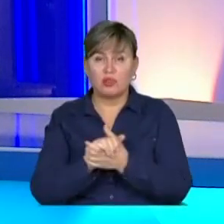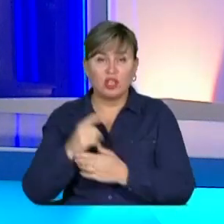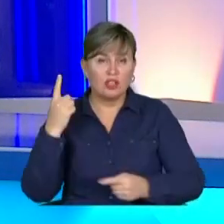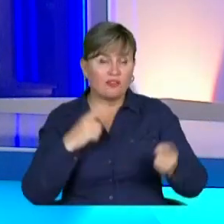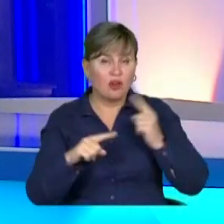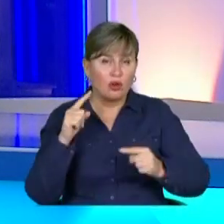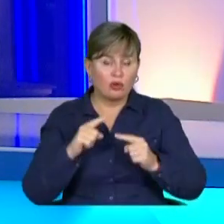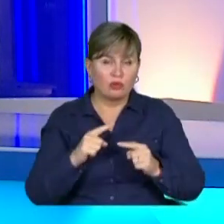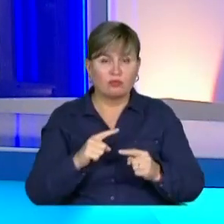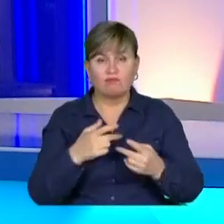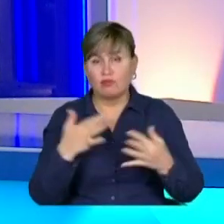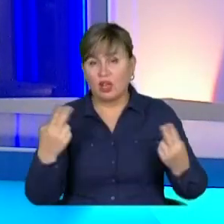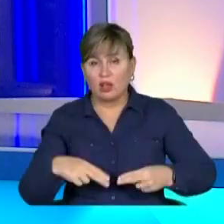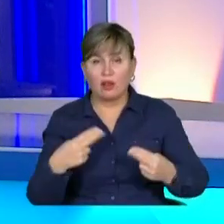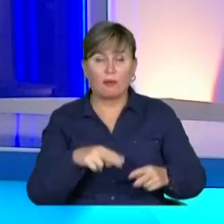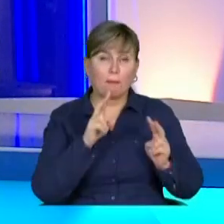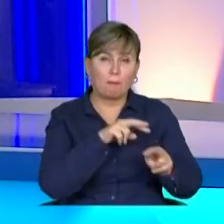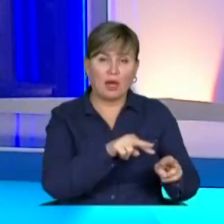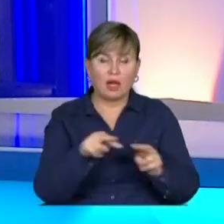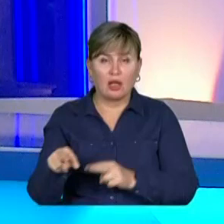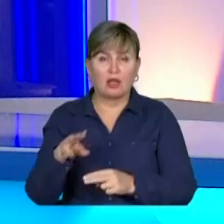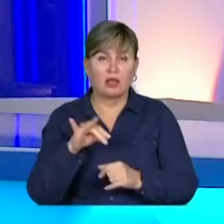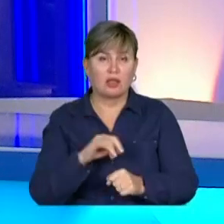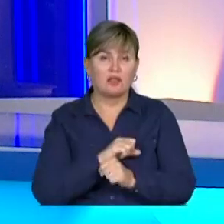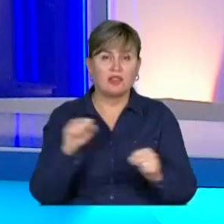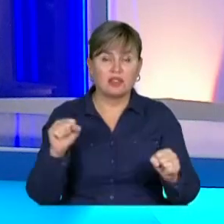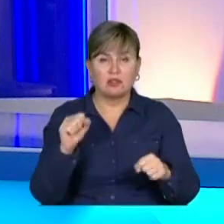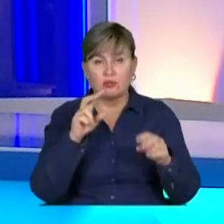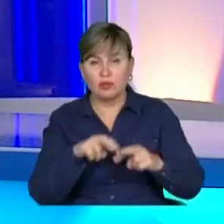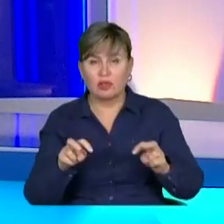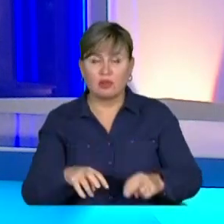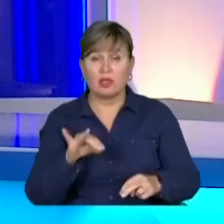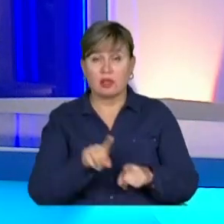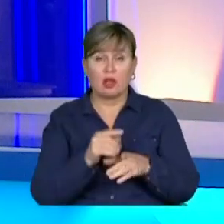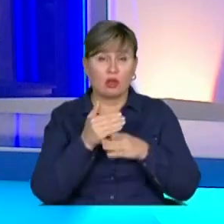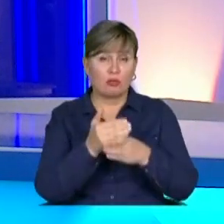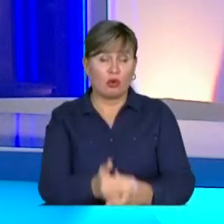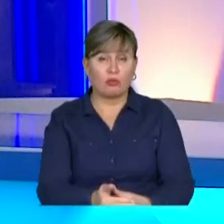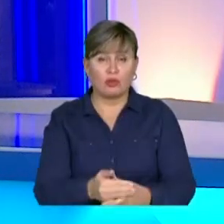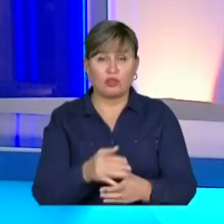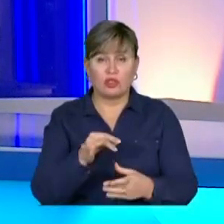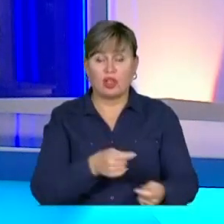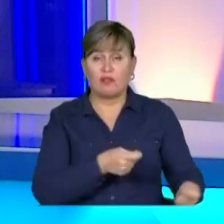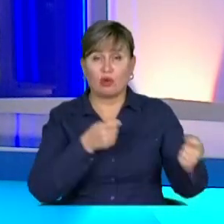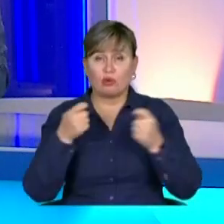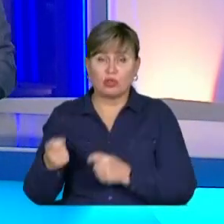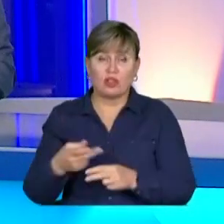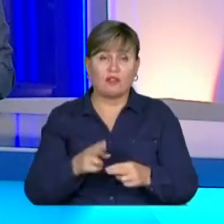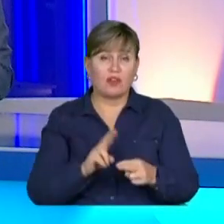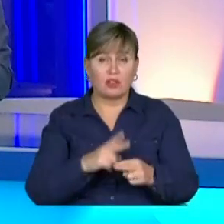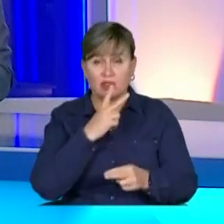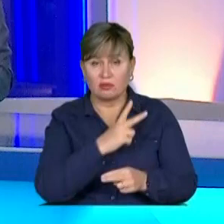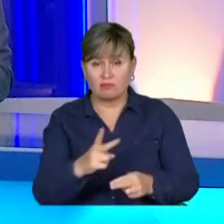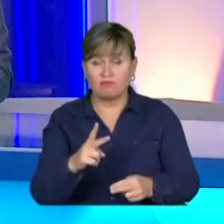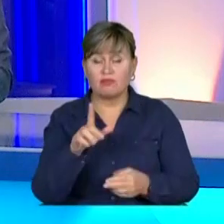организации блокпостов, патрулированию и обезвреживанию взрывных устройств, а также оказанию помощи и эвакуации. В этом убедилась